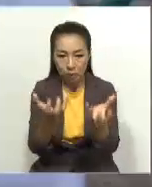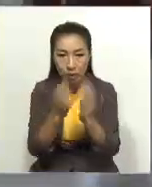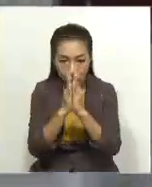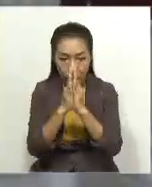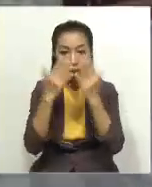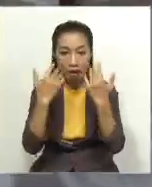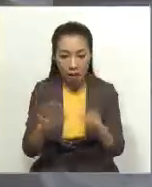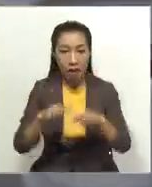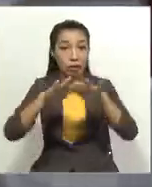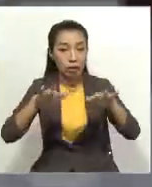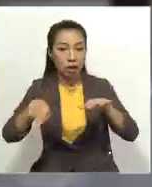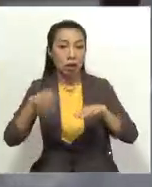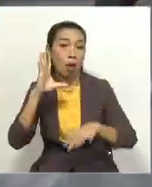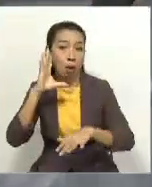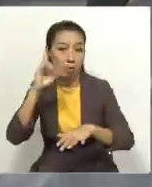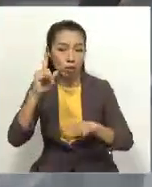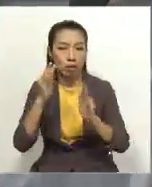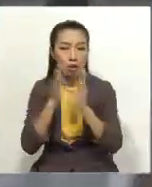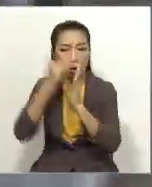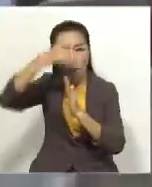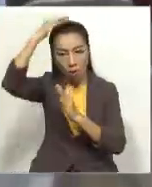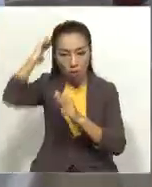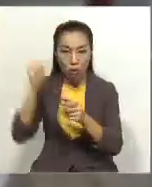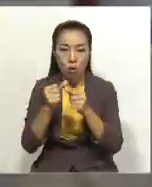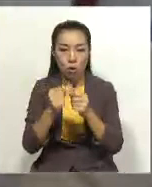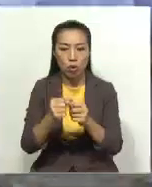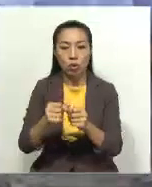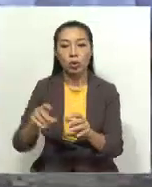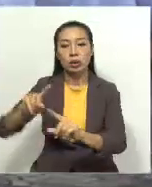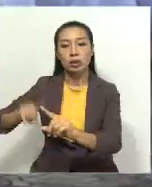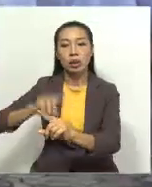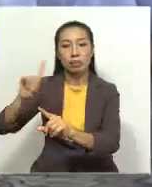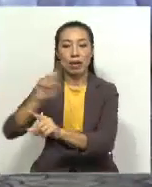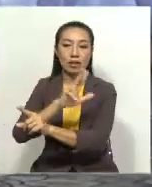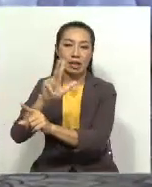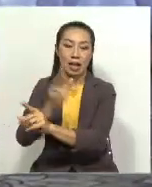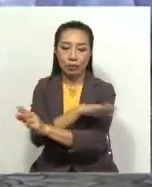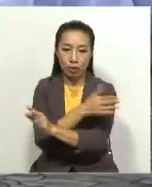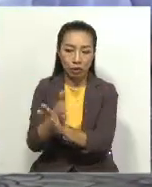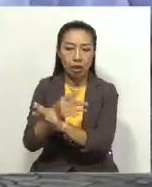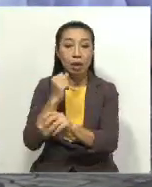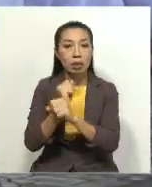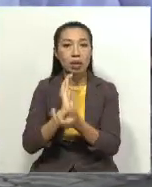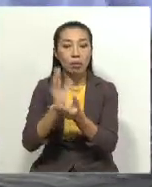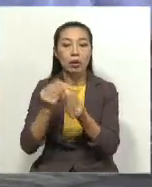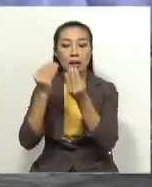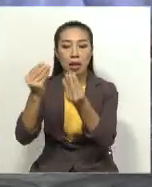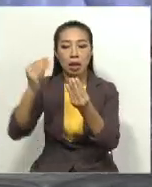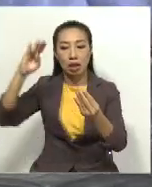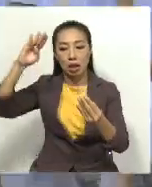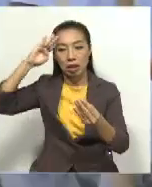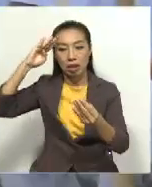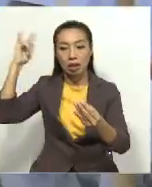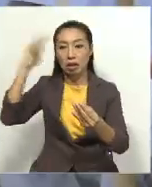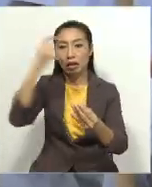การเข้าพิธีบวชนะครับในวันพรุ่งนี้ถึงวันที่ 3สิงหาคม 2561เพื่อน้อมเกล้าน้อมกระหม่อมถวายเป็นพระราชกุศลด